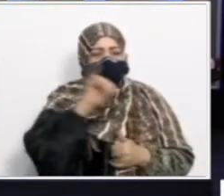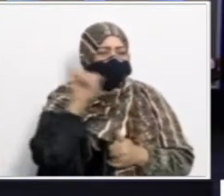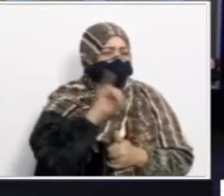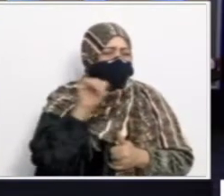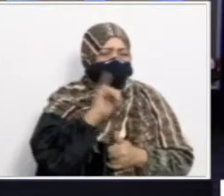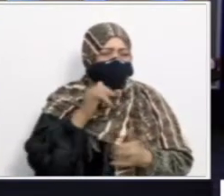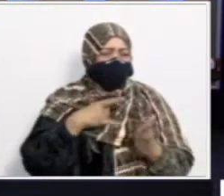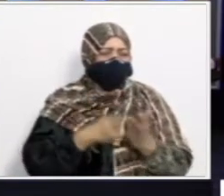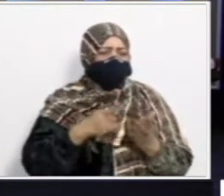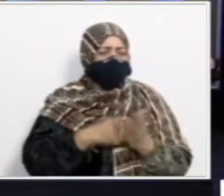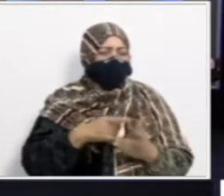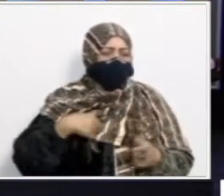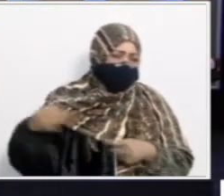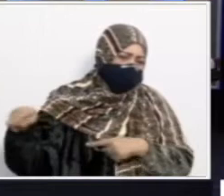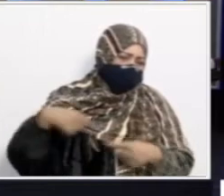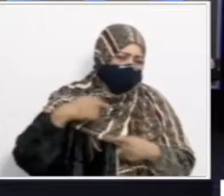بارك الله فيك. عفوا.